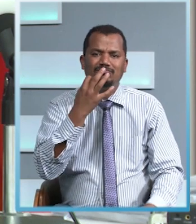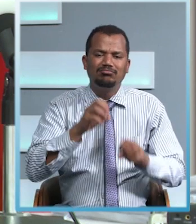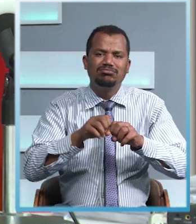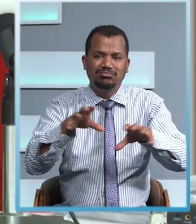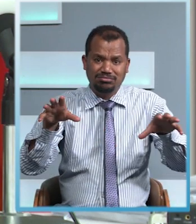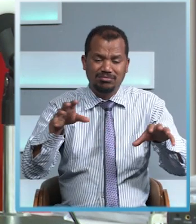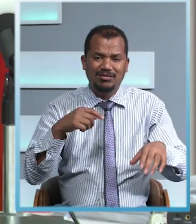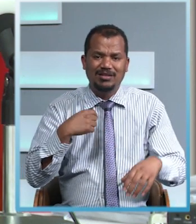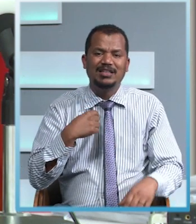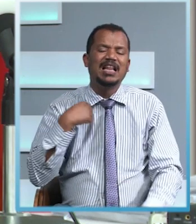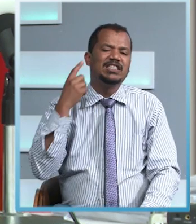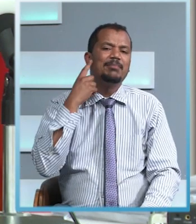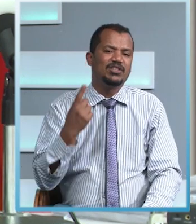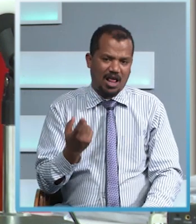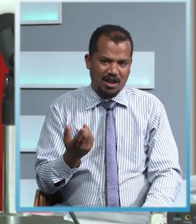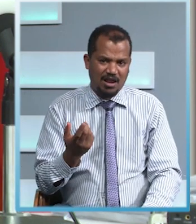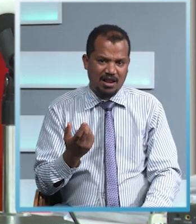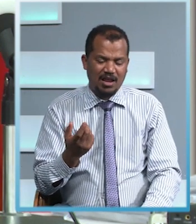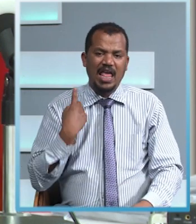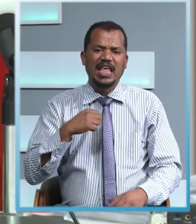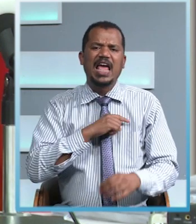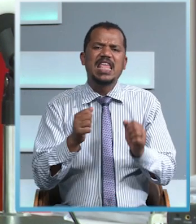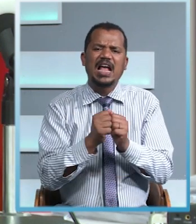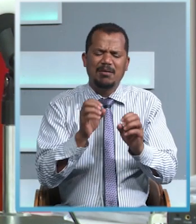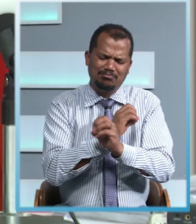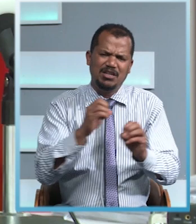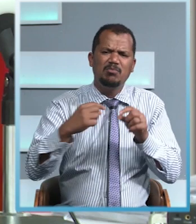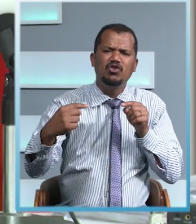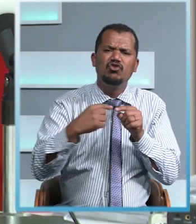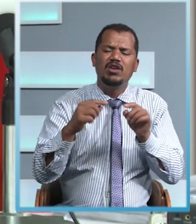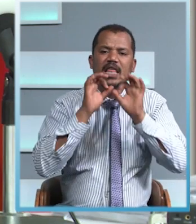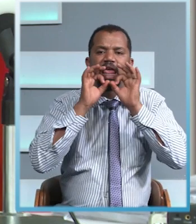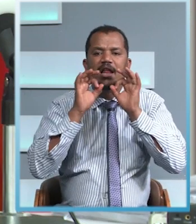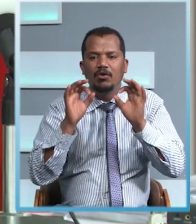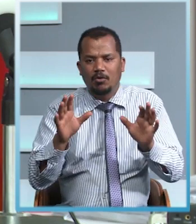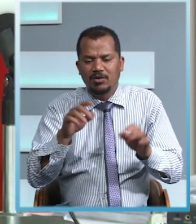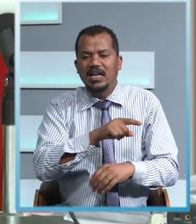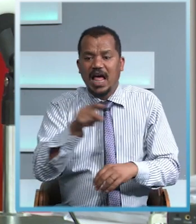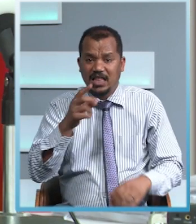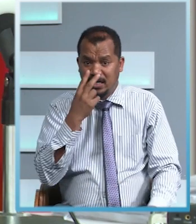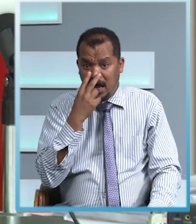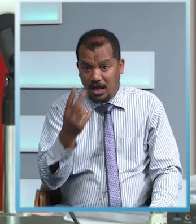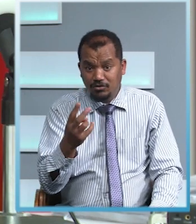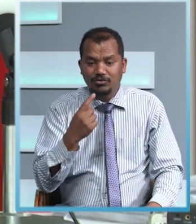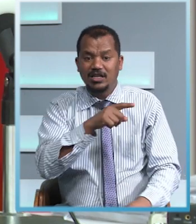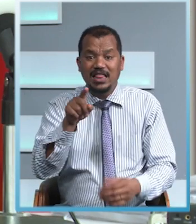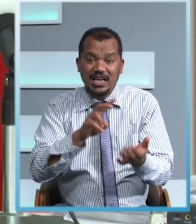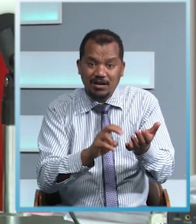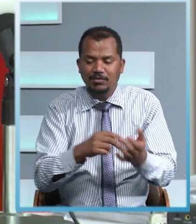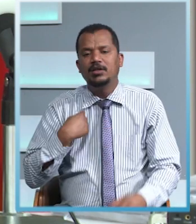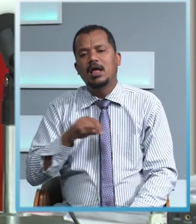በፌስቡክ ነው የተለቀቀው የሚለውን ሰምተናል። ይሄ ከኛ ጋራ ምንም ግንኙነት የሌለው ነገር ነው። እናንተ እንዳያችሁት